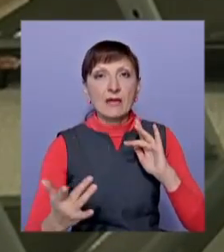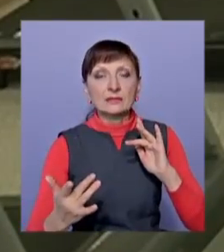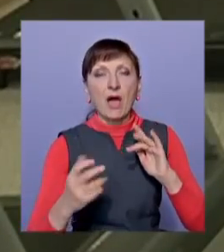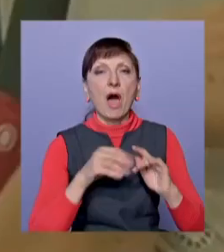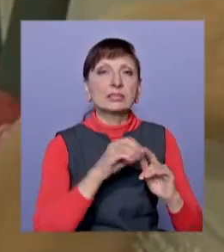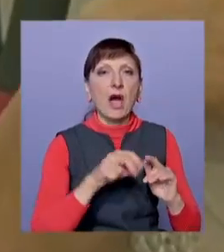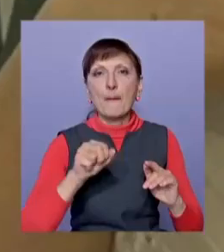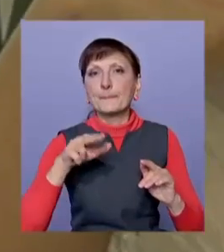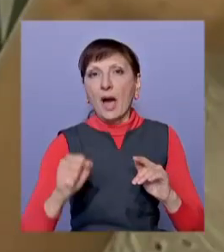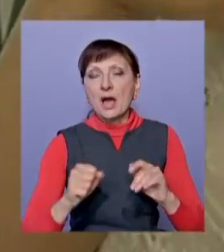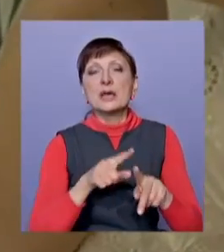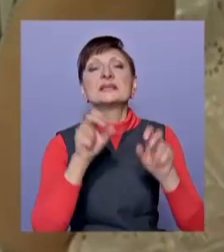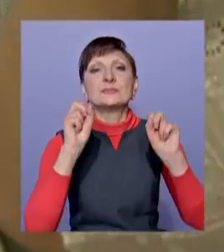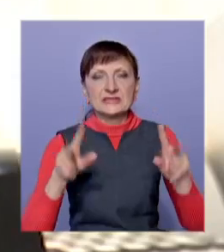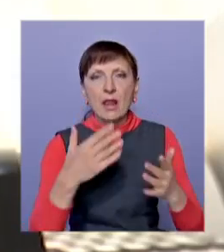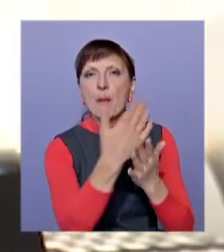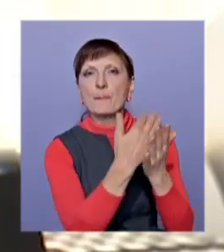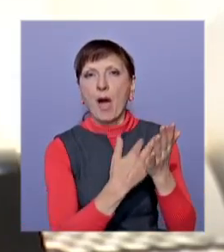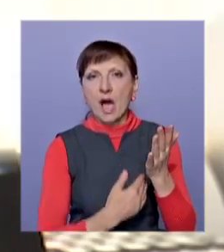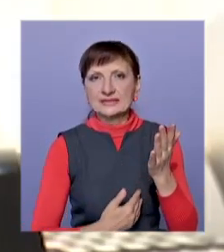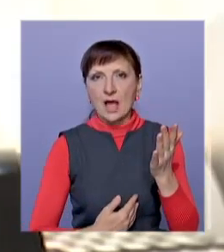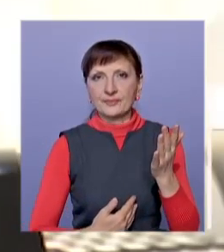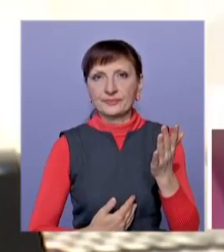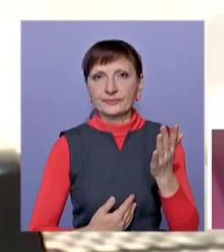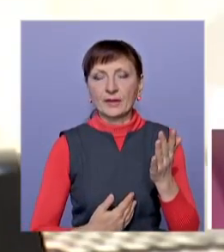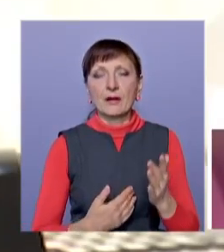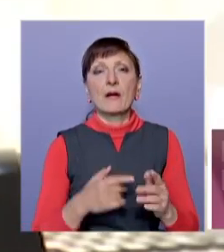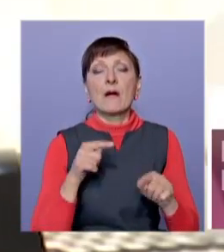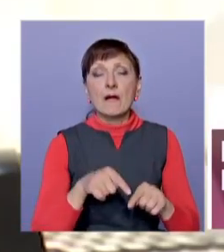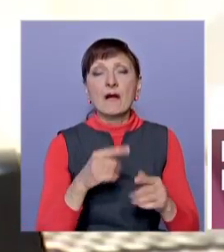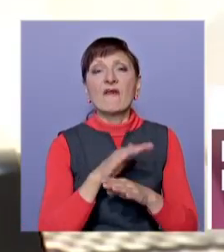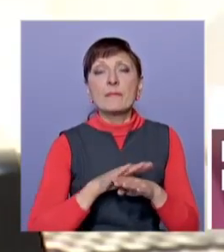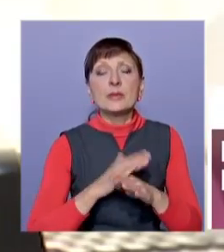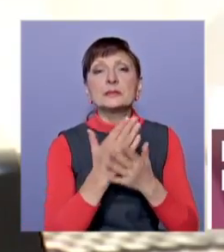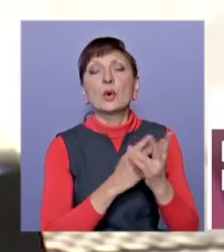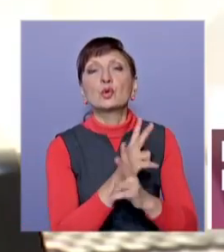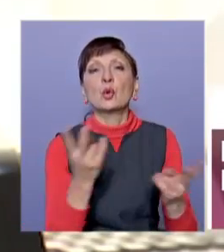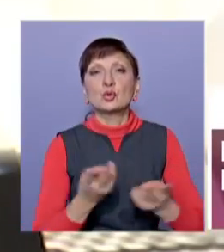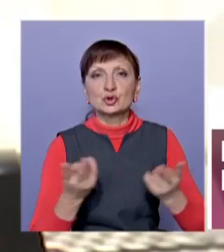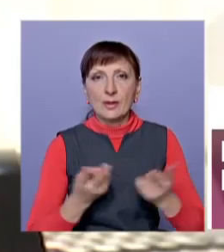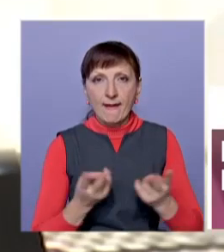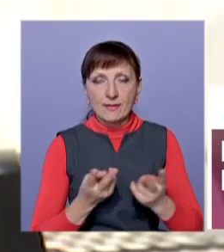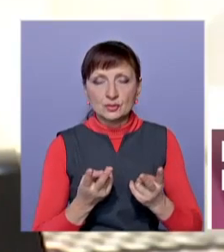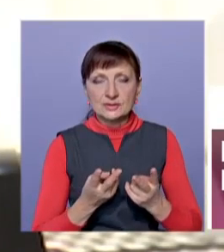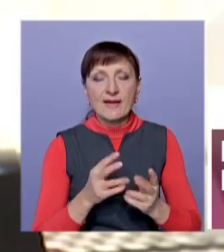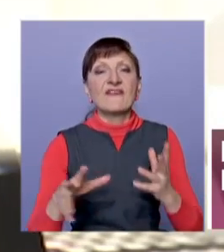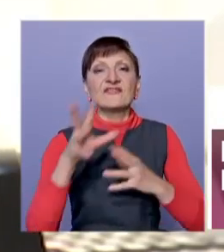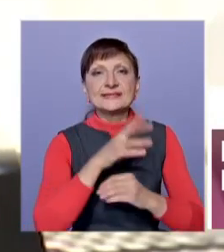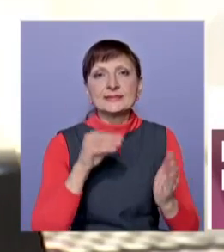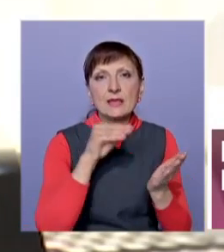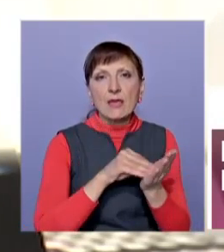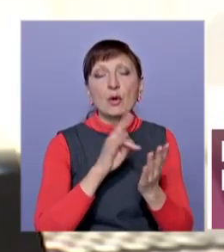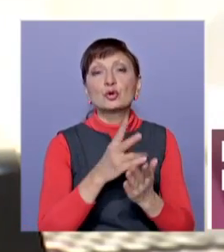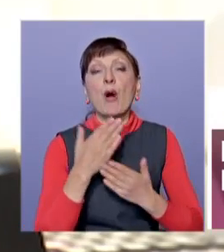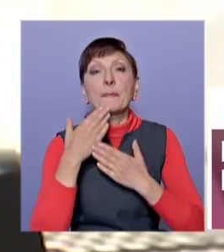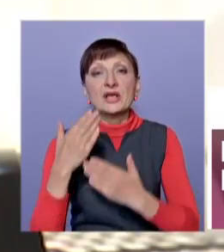«АТА-АПА», где есть специальная база. База такая, карта нуждаемости, где будут тоже все... кто